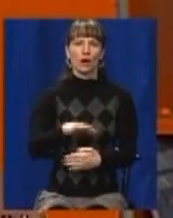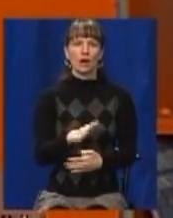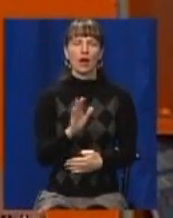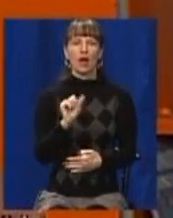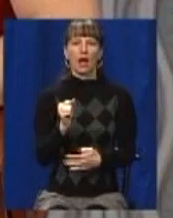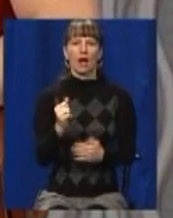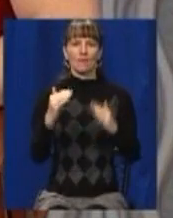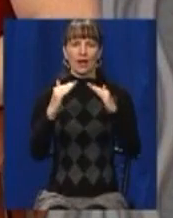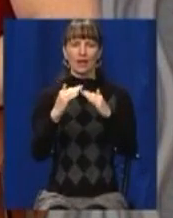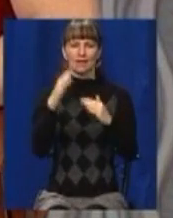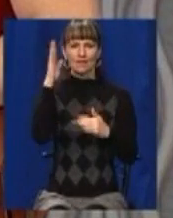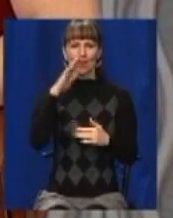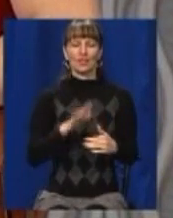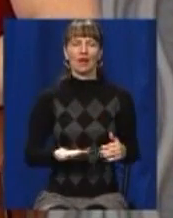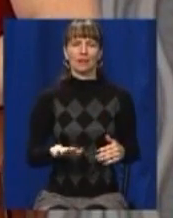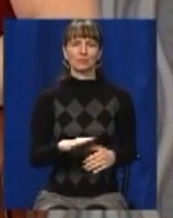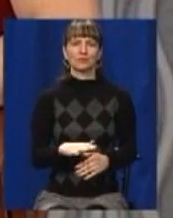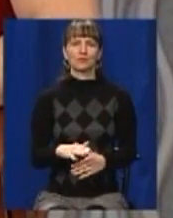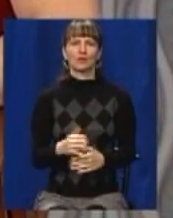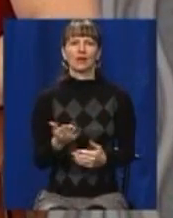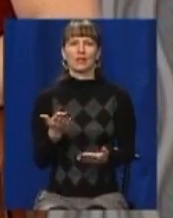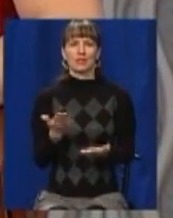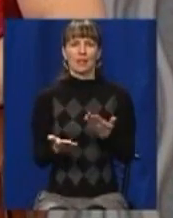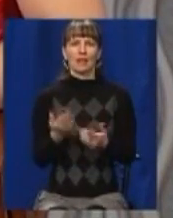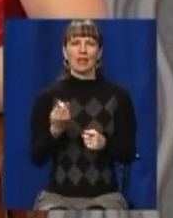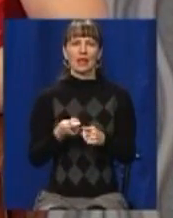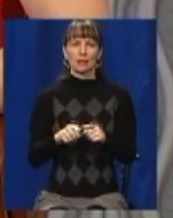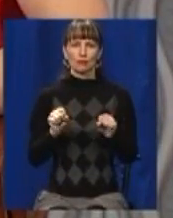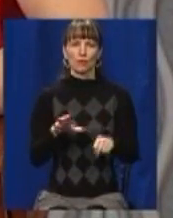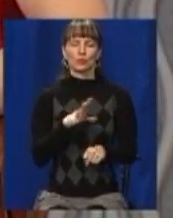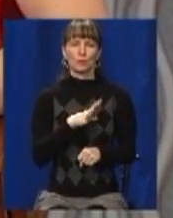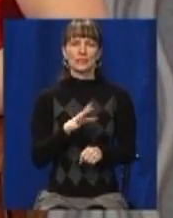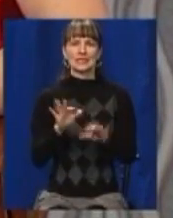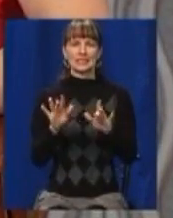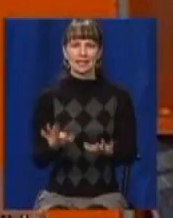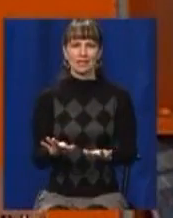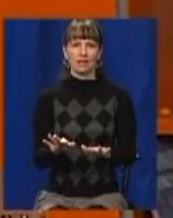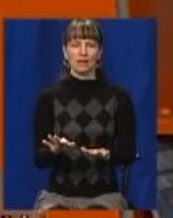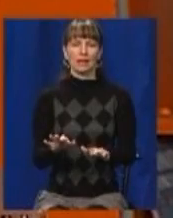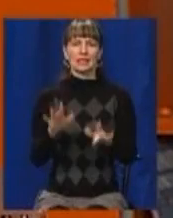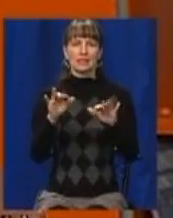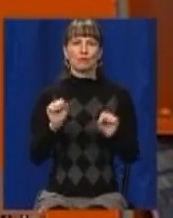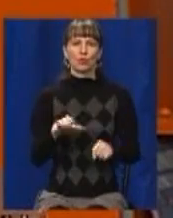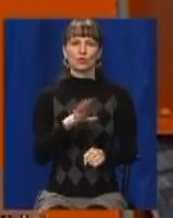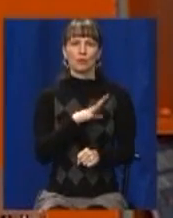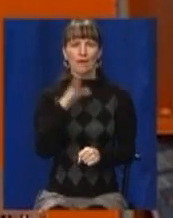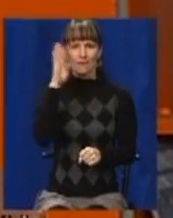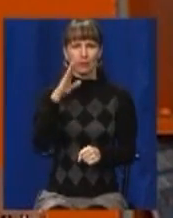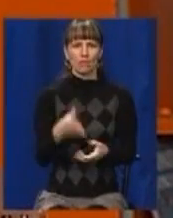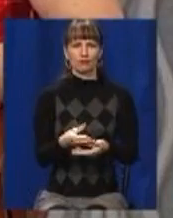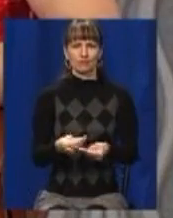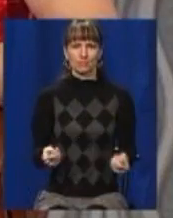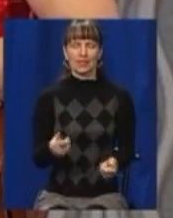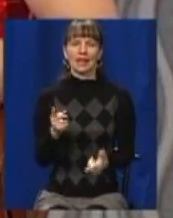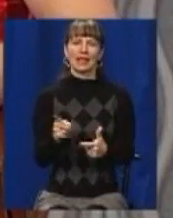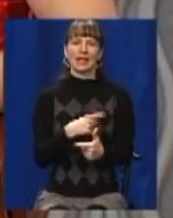вода. Ну, здається, це може бути стан снігу, тому що сніг може бути водою, як у талому вигляді, або ж,